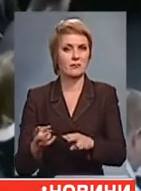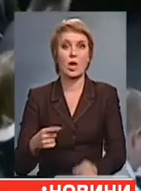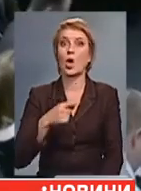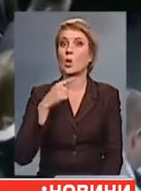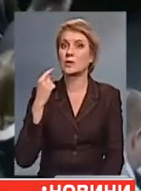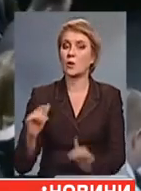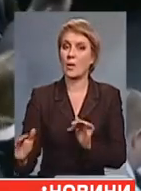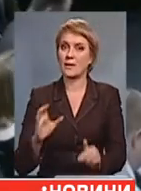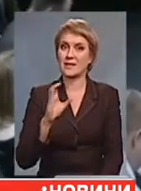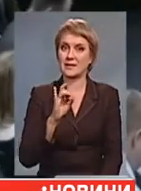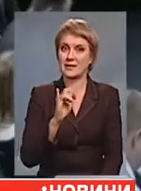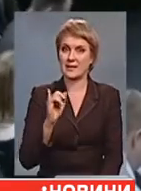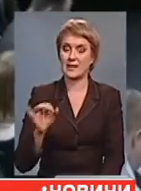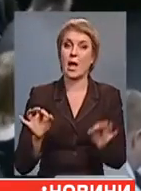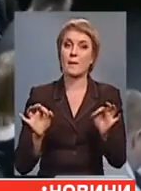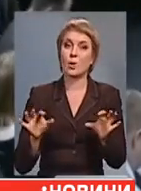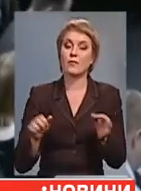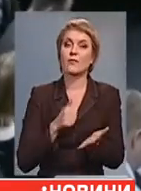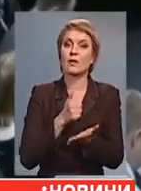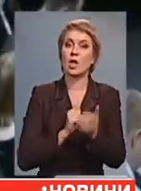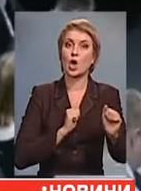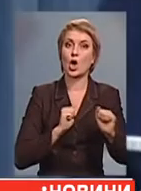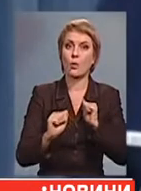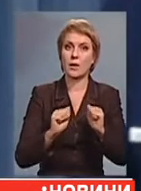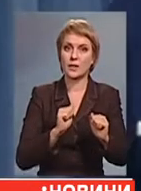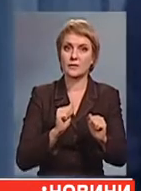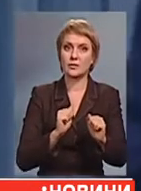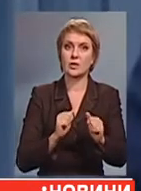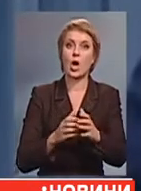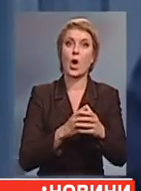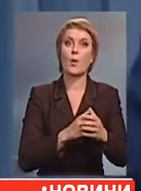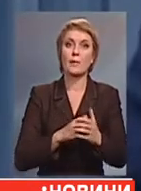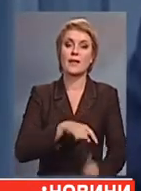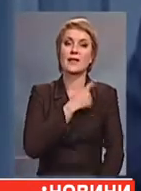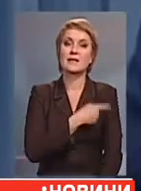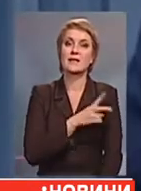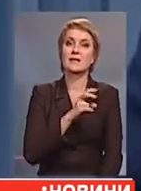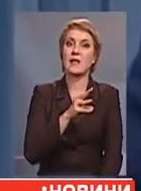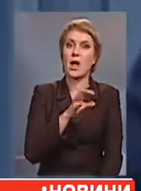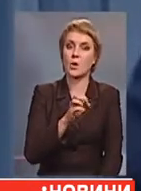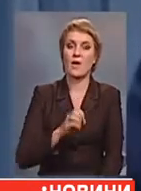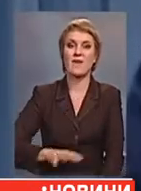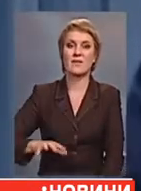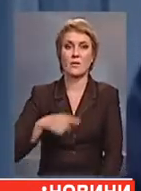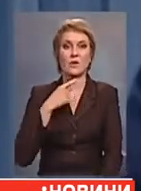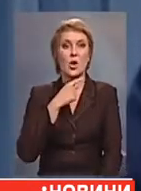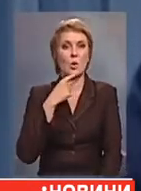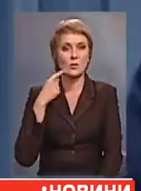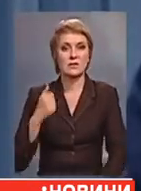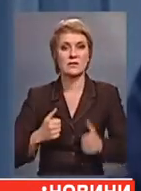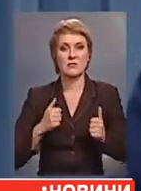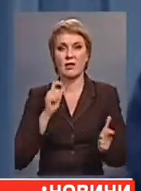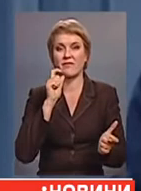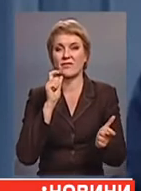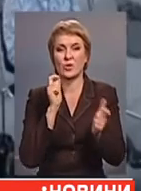Російську операцію в Сирії тим часом прокоментував головнокомандувач Об'єднаних сил НАТО в Європі Філіп Брідлоу. Казав, Росія намагається відвернути увагу